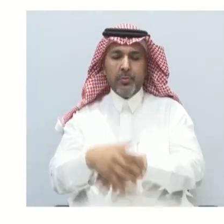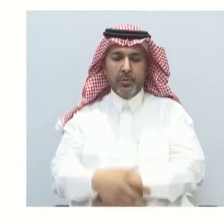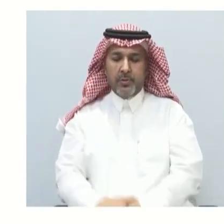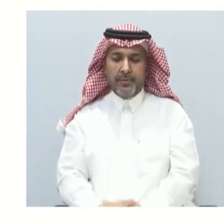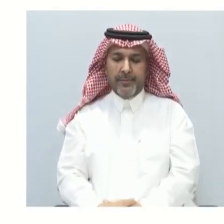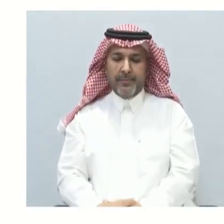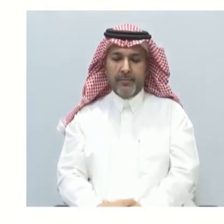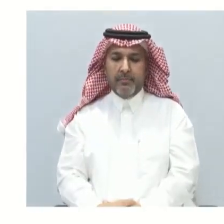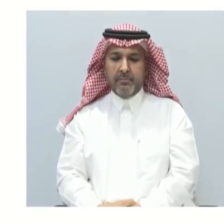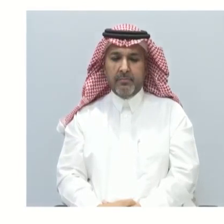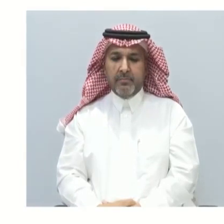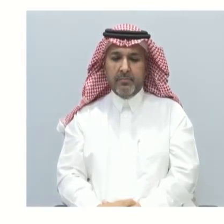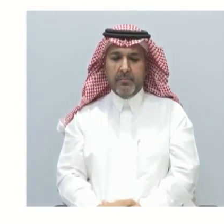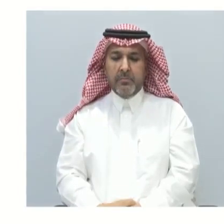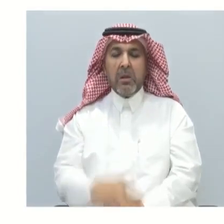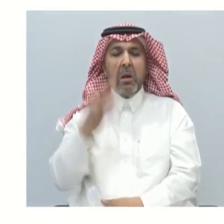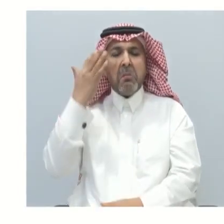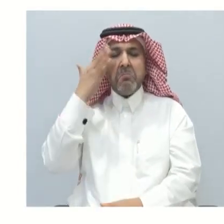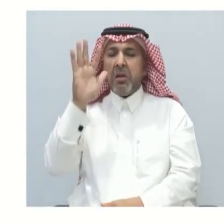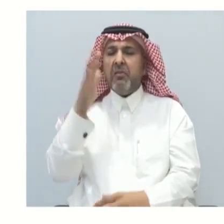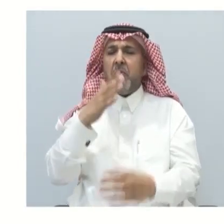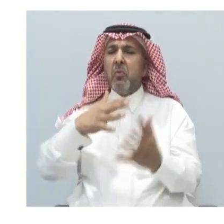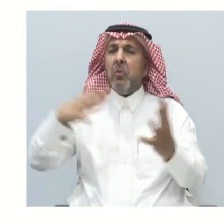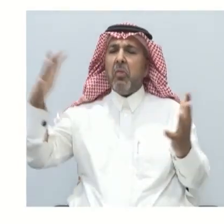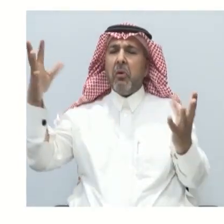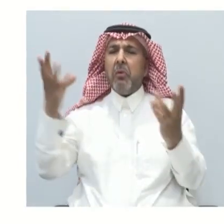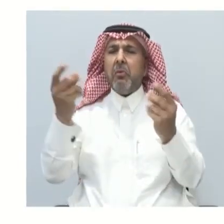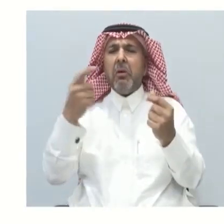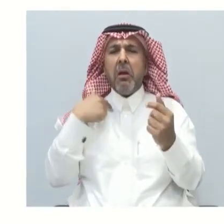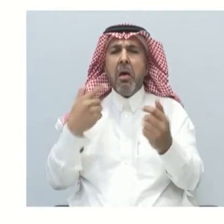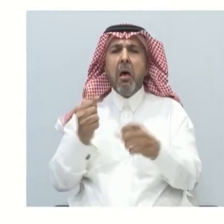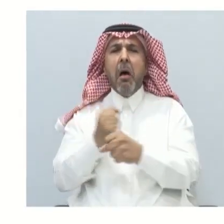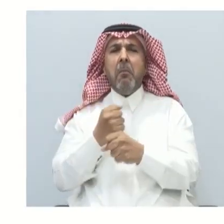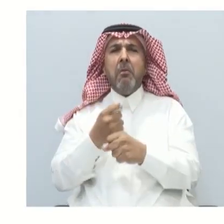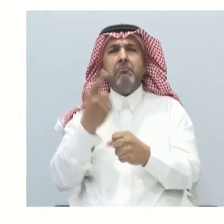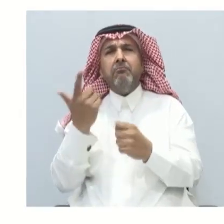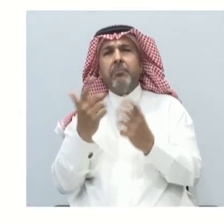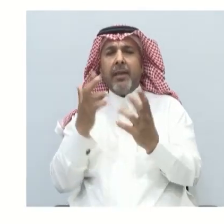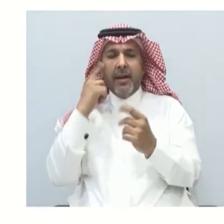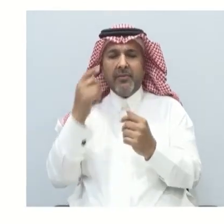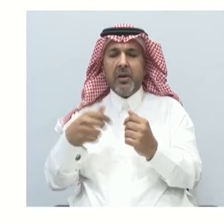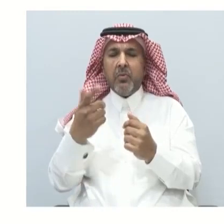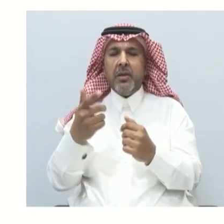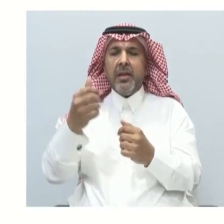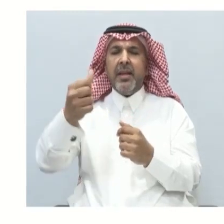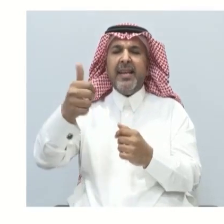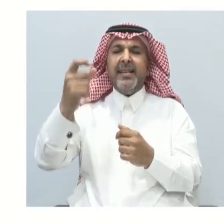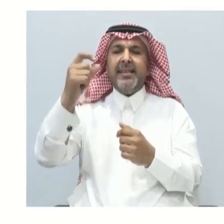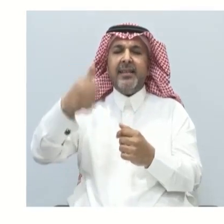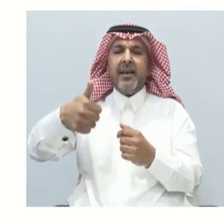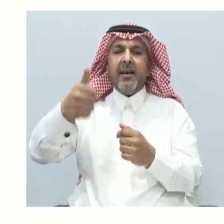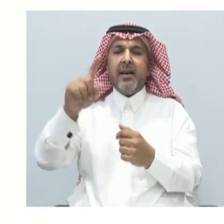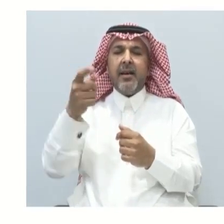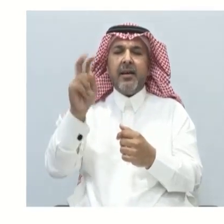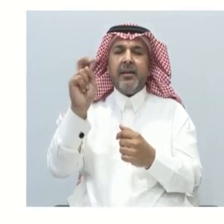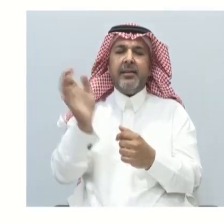هنا ممكن يعني نحط خيارات كثيره من مسار التخصص زي مسار اداره الاعمال فممكن احنا نشوف مثلا على